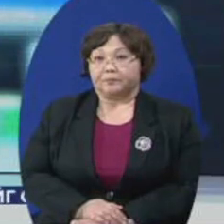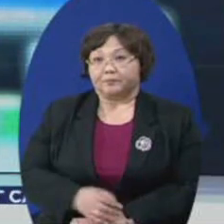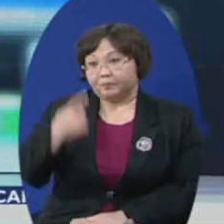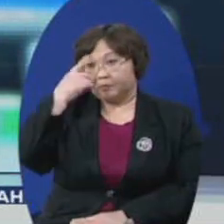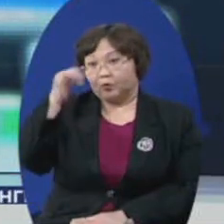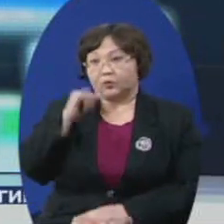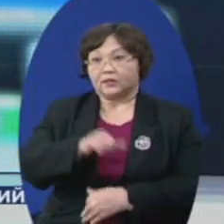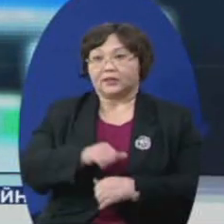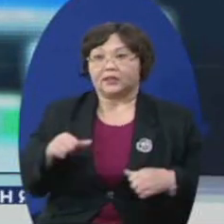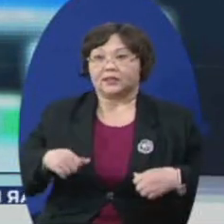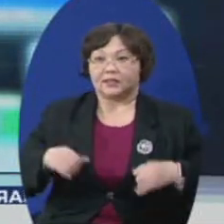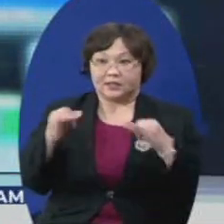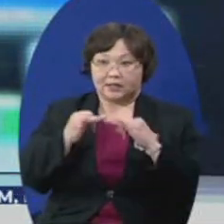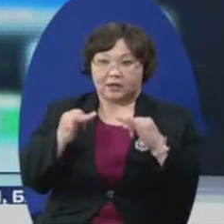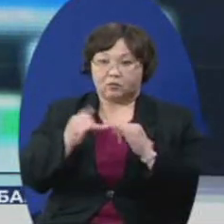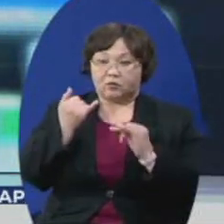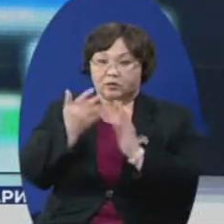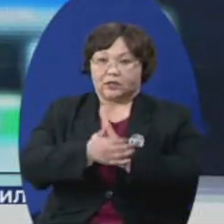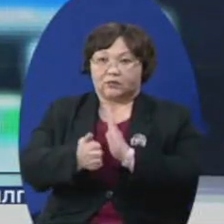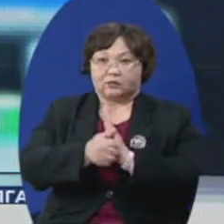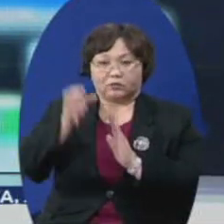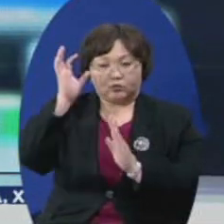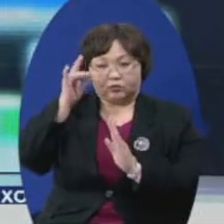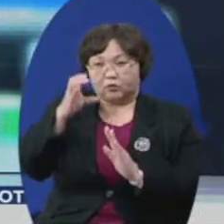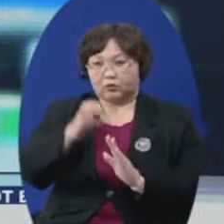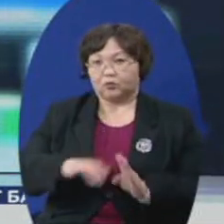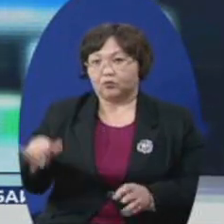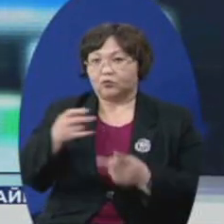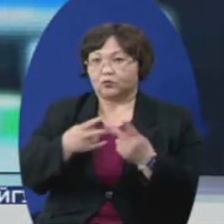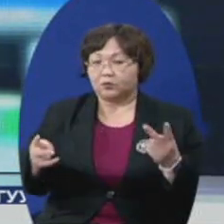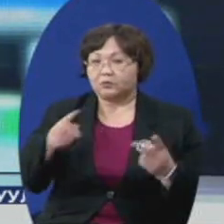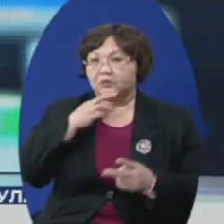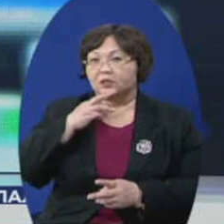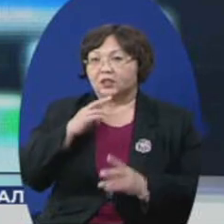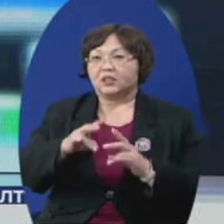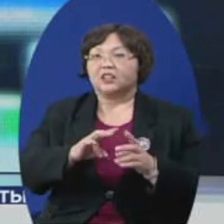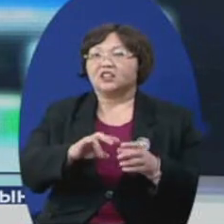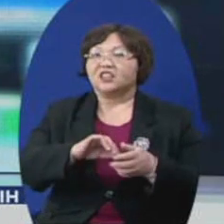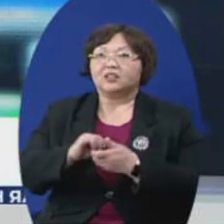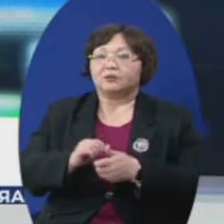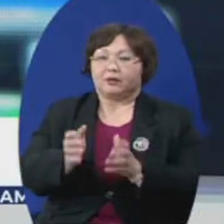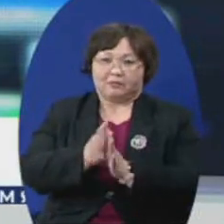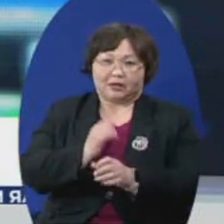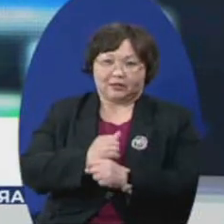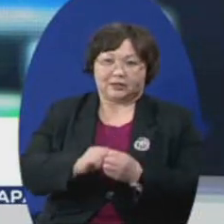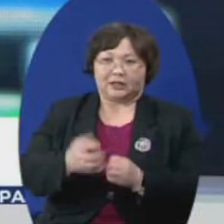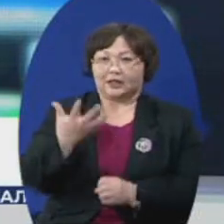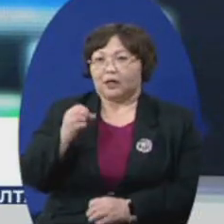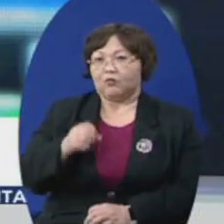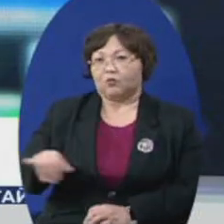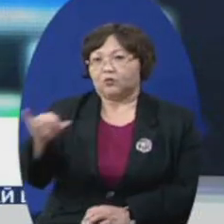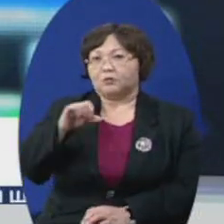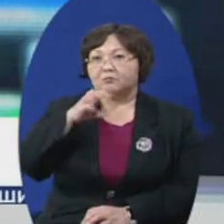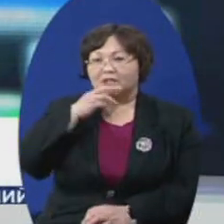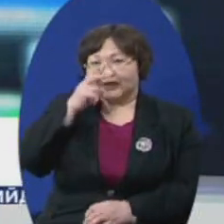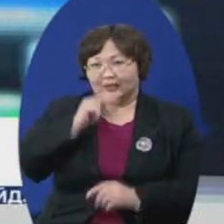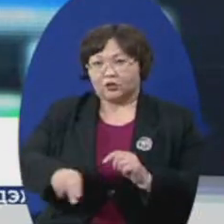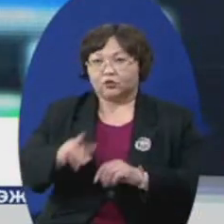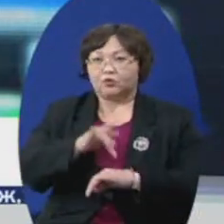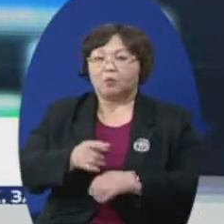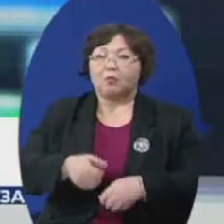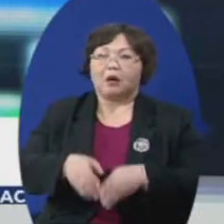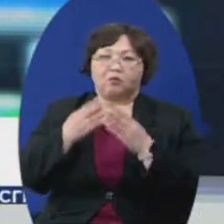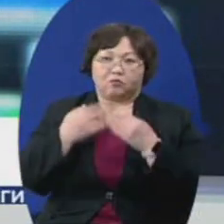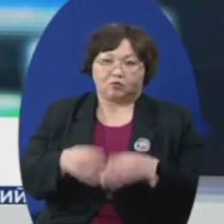Манай улсын иргэдэд цахим ур чадварыг эзэмшгээд бүгд нарын төсөл Онгос улсын үндэсний мэдээллийн нийгэмлэг хамтарч ажиллаж байгаа. Тэр 50 гаруй оронд мэдээлэл хамтлалтын төвийг байгуулсан